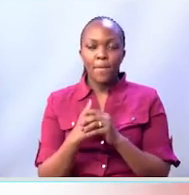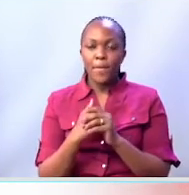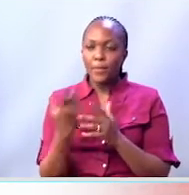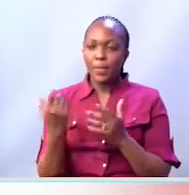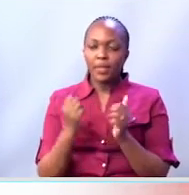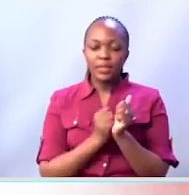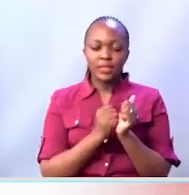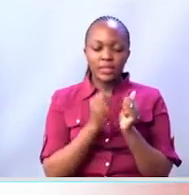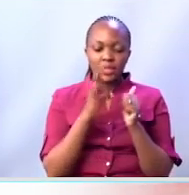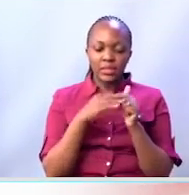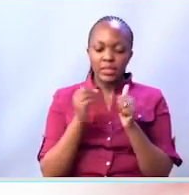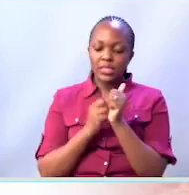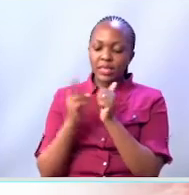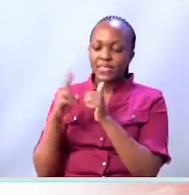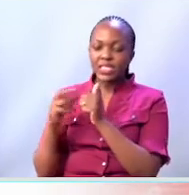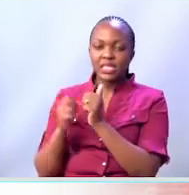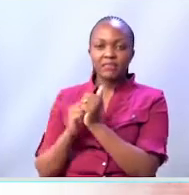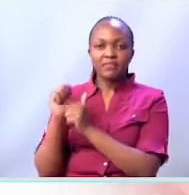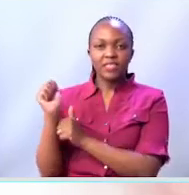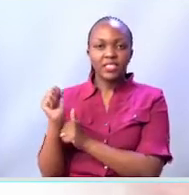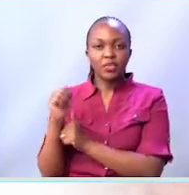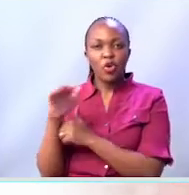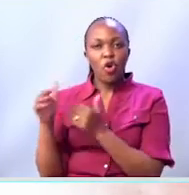years, 17 years na 15 years.